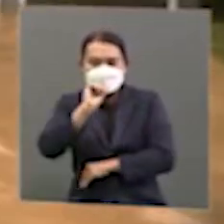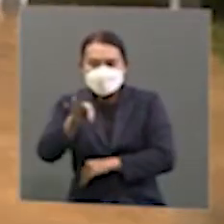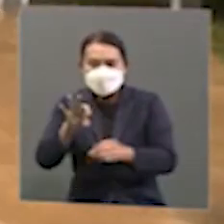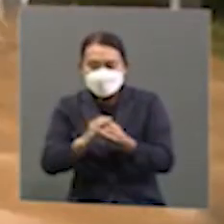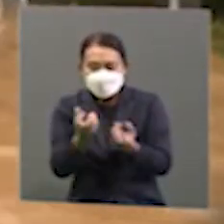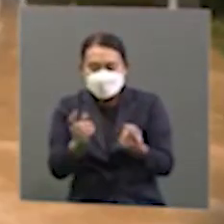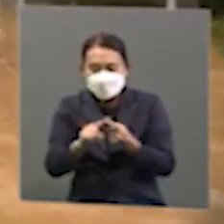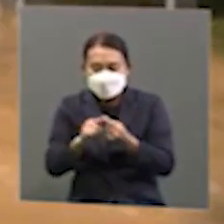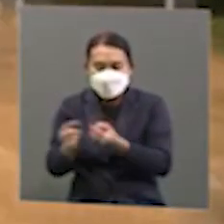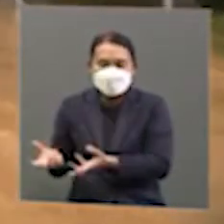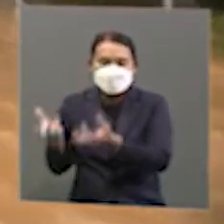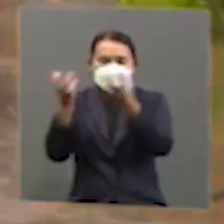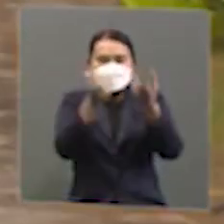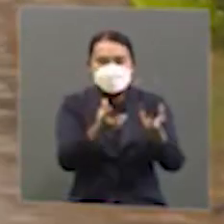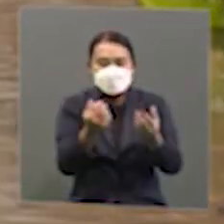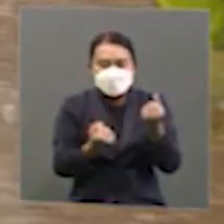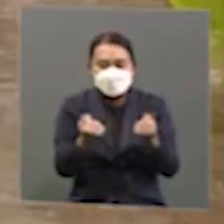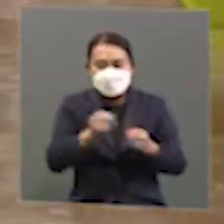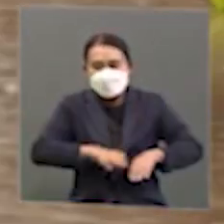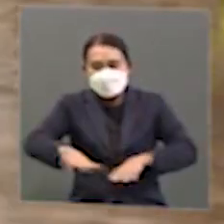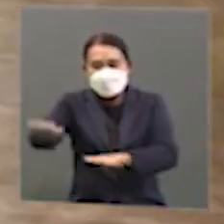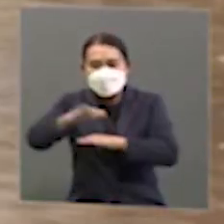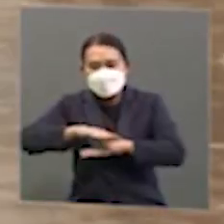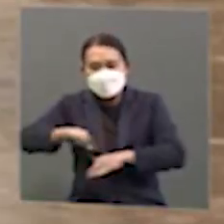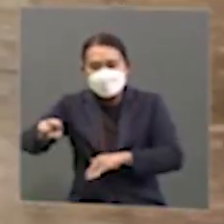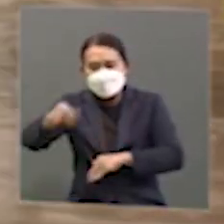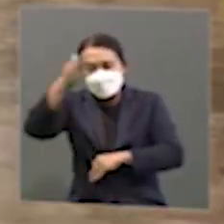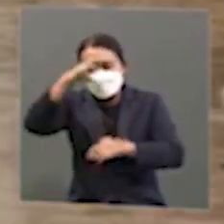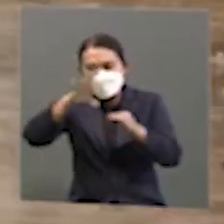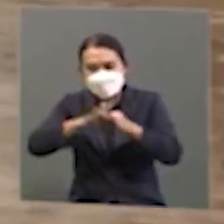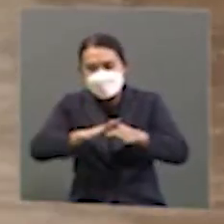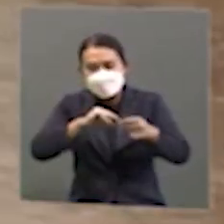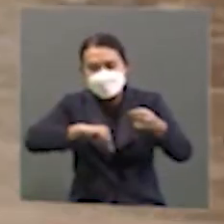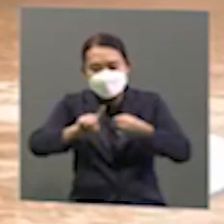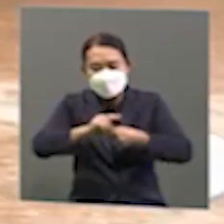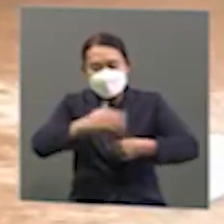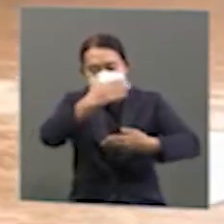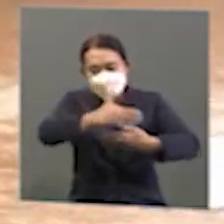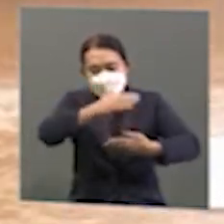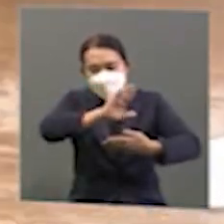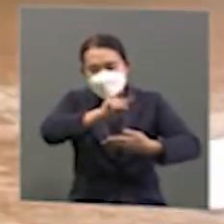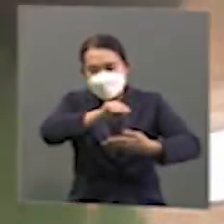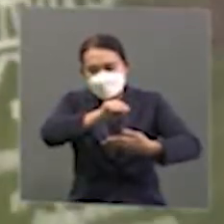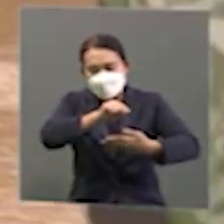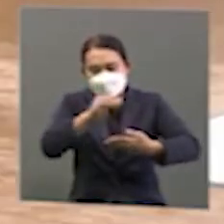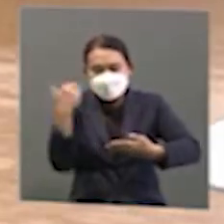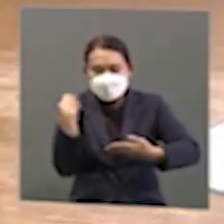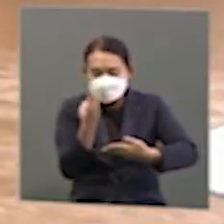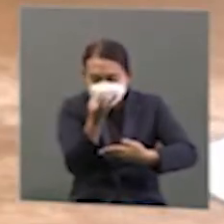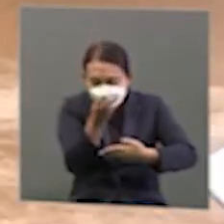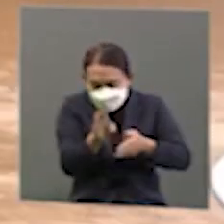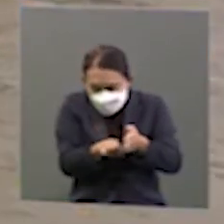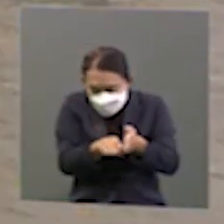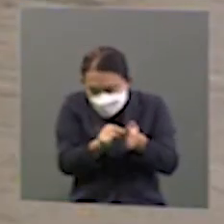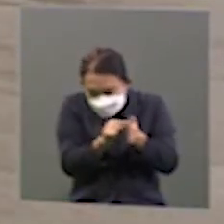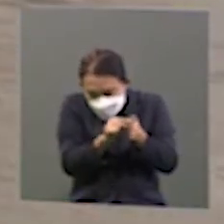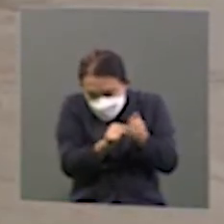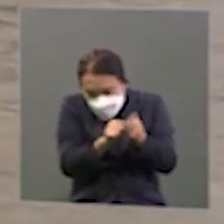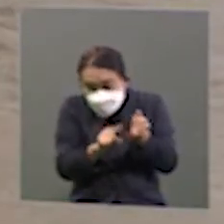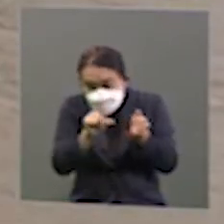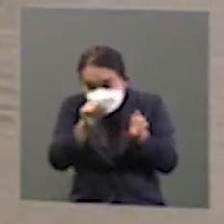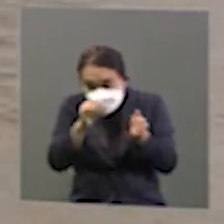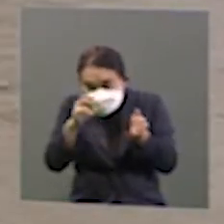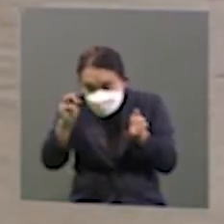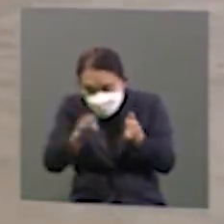เนี่ยอันนี้ทางกรมทรัพยากรธรณีของกระทรวงทรัพย์หมอเขาแจ้งเตือนมี